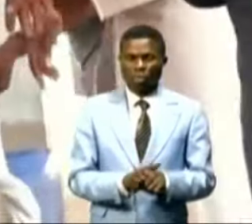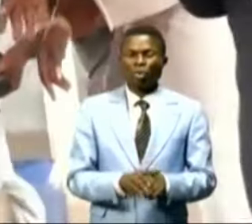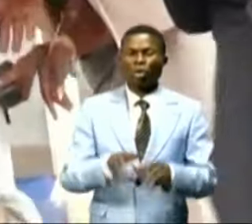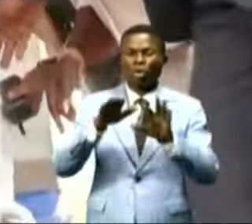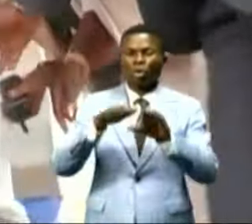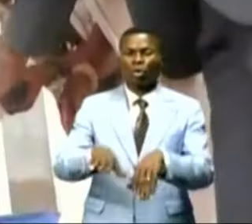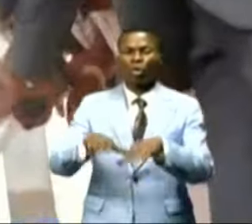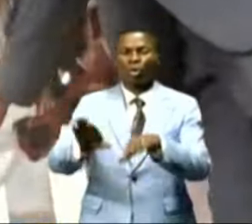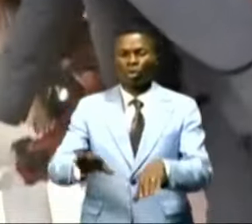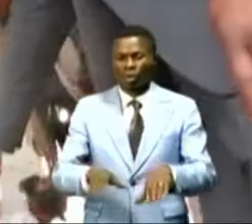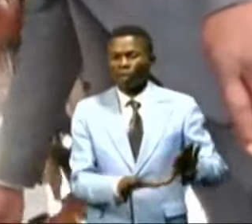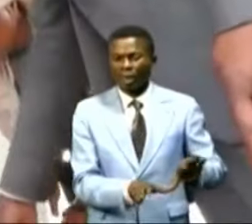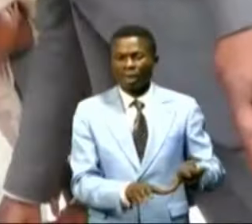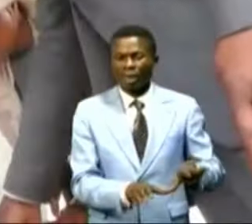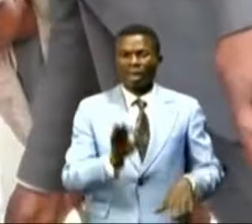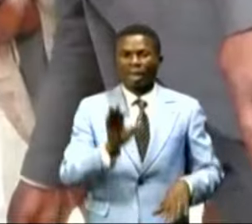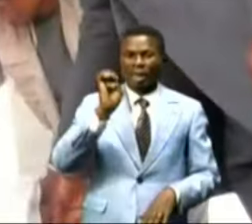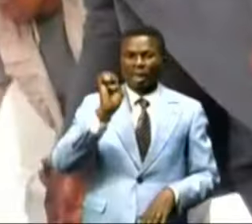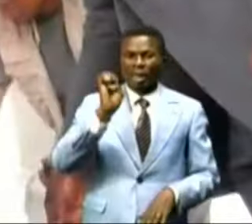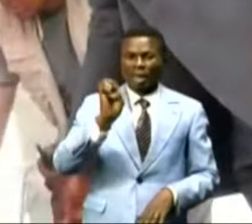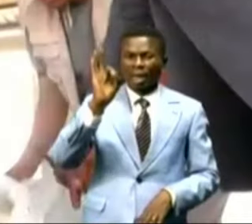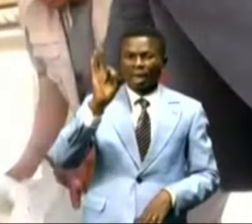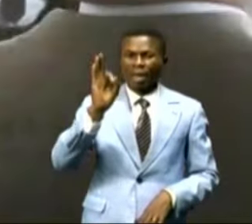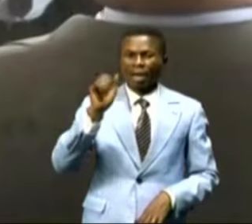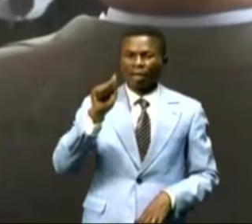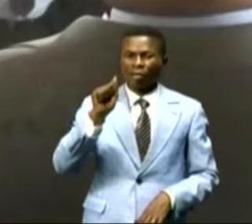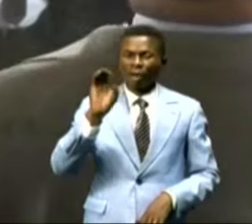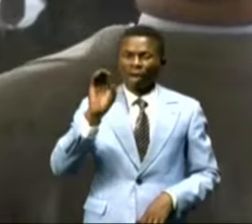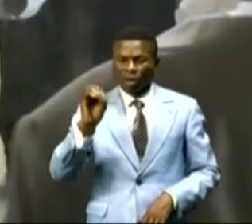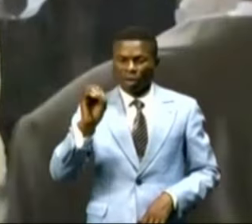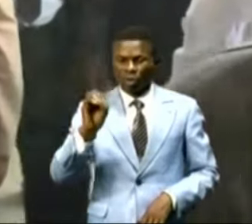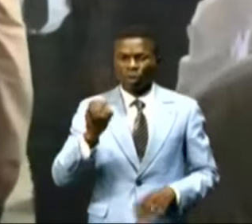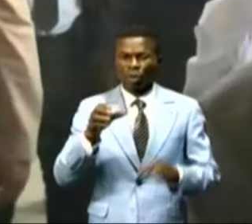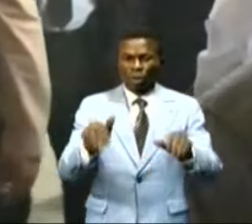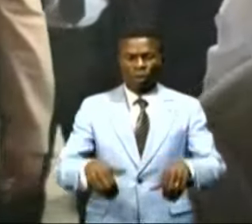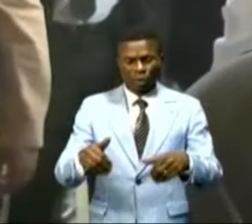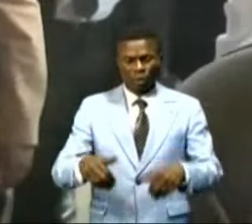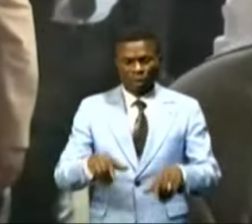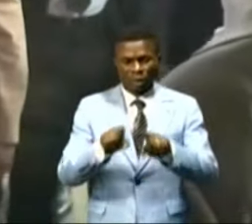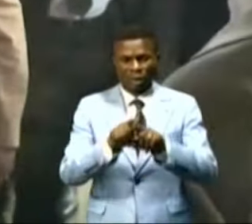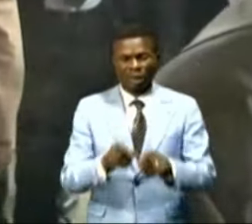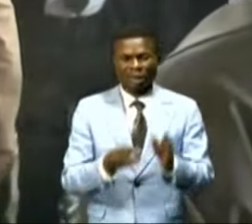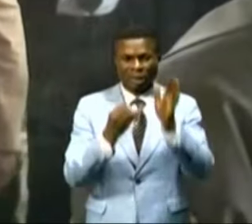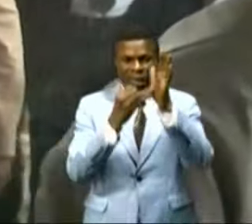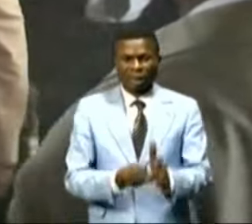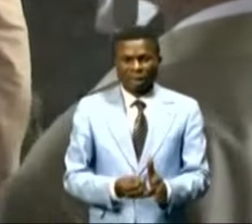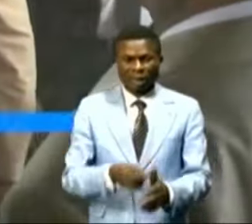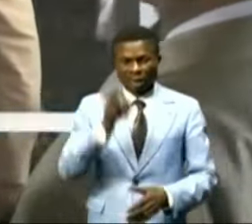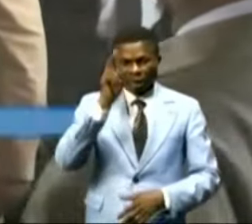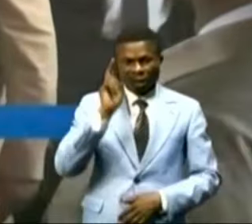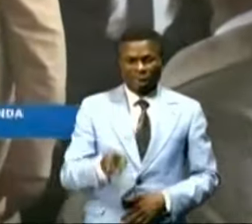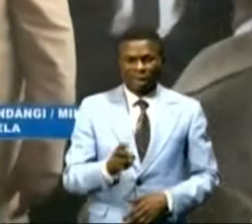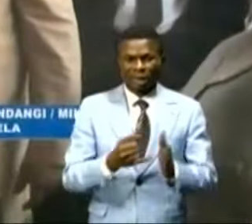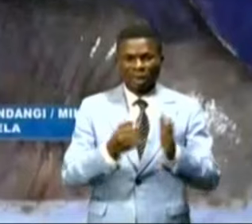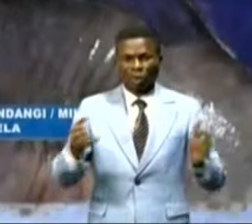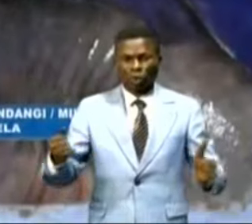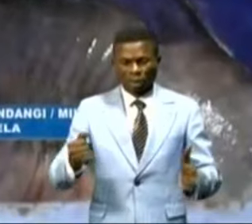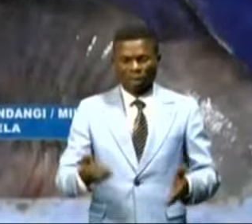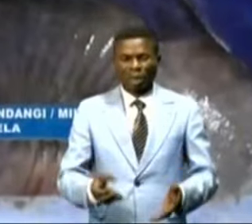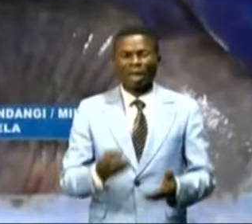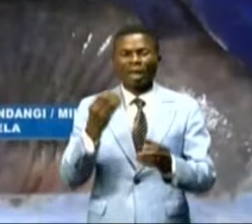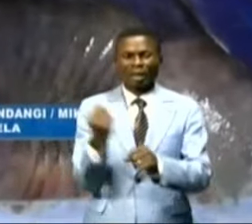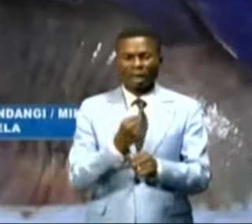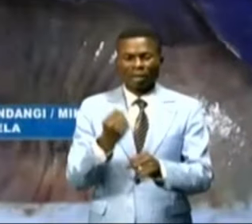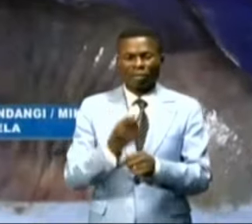la FAO, Organisation des Nations Unies pour l'Alimentation et l'Agriculture, à 207-260 tonnes exploitables annuellement